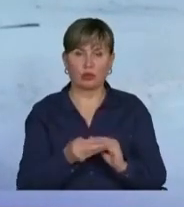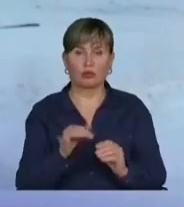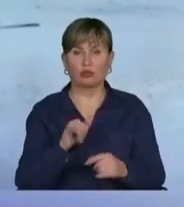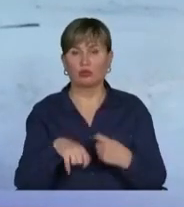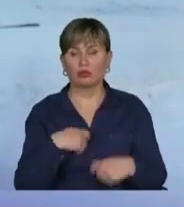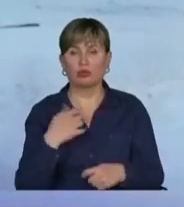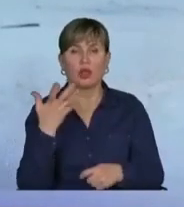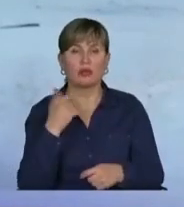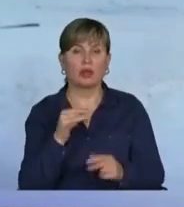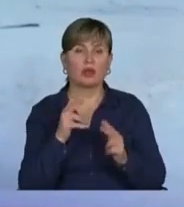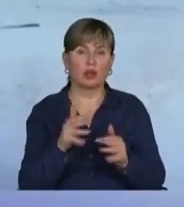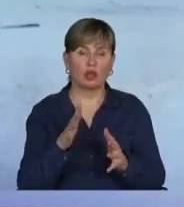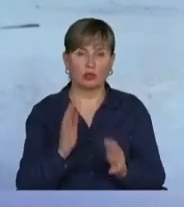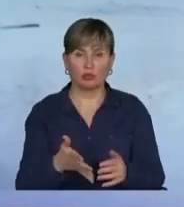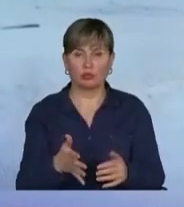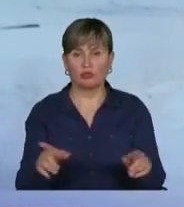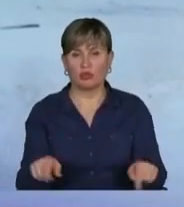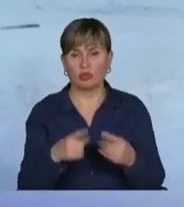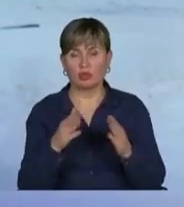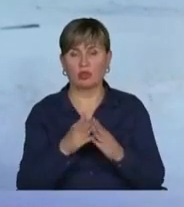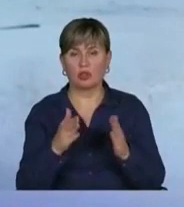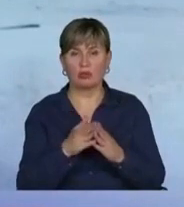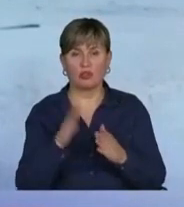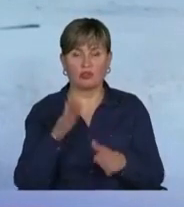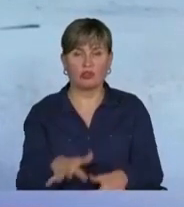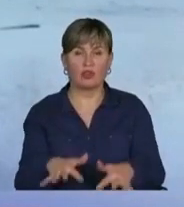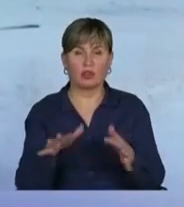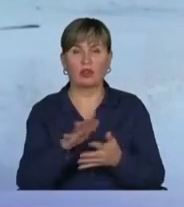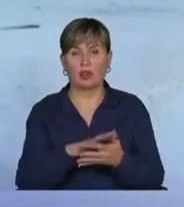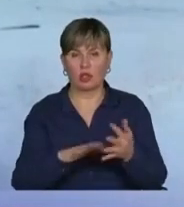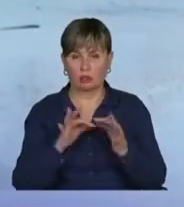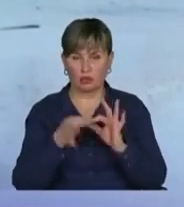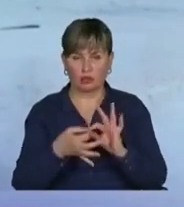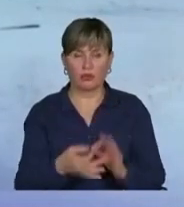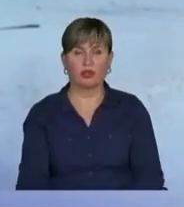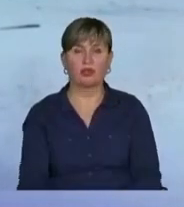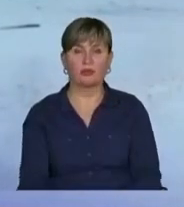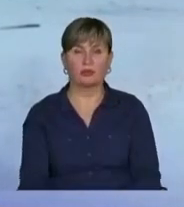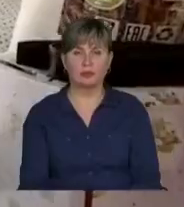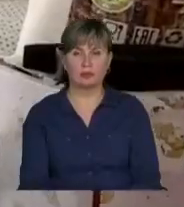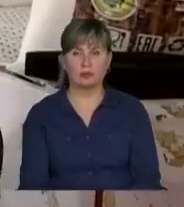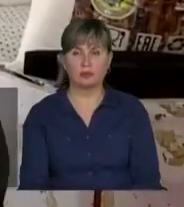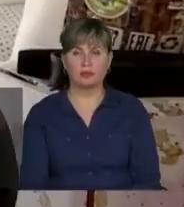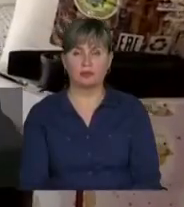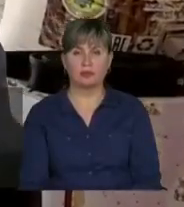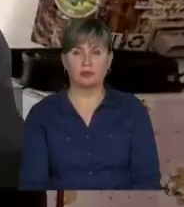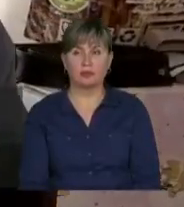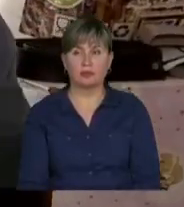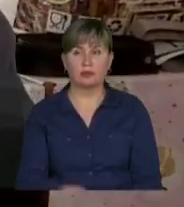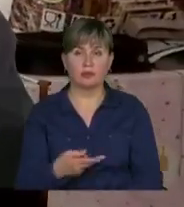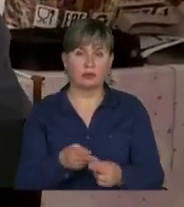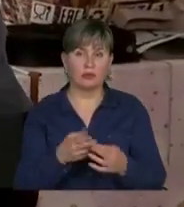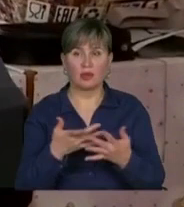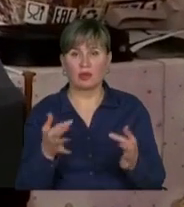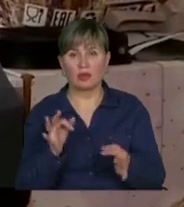как будут восстанавливать поврежденные дома в затопленных районах, узнавала Лейла Ауэсова. То, что вот санитарно-гигиенические